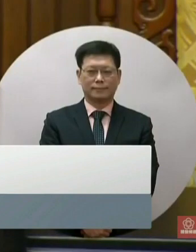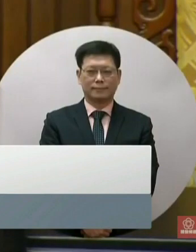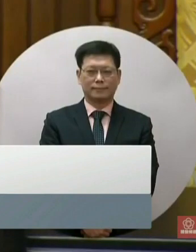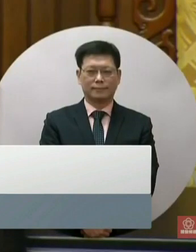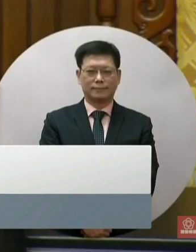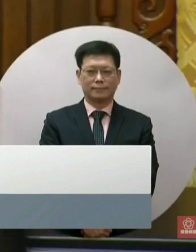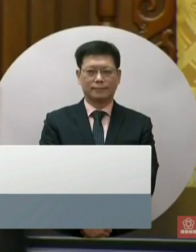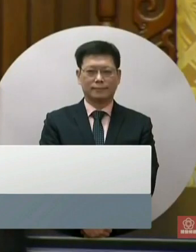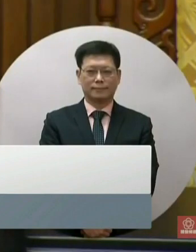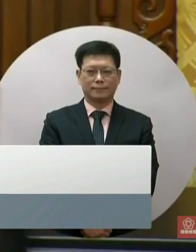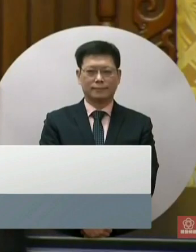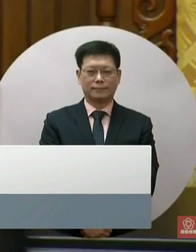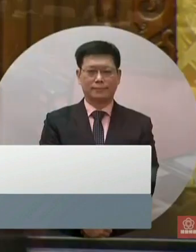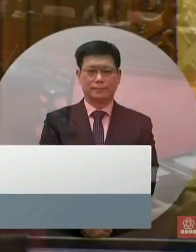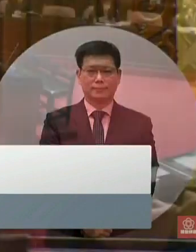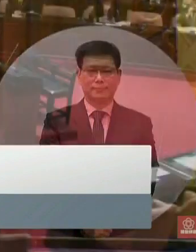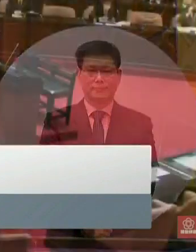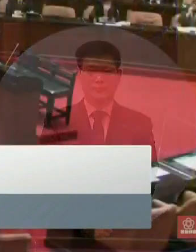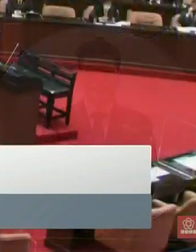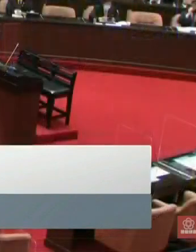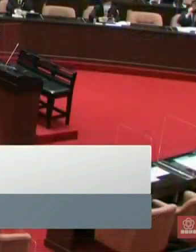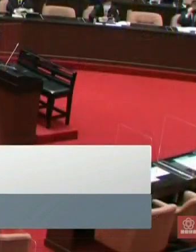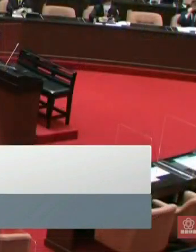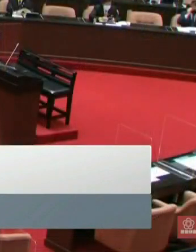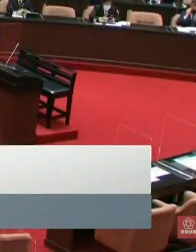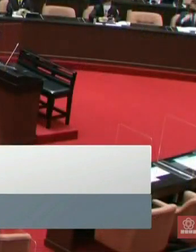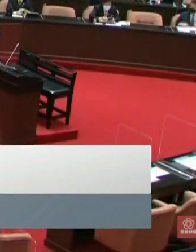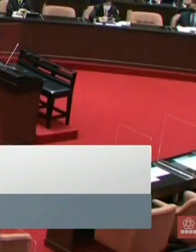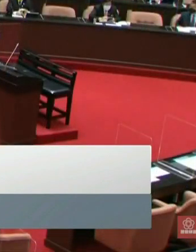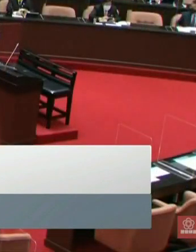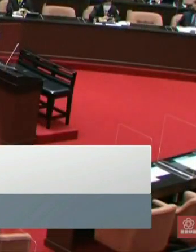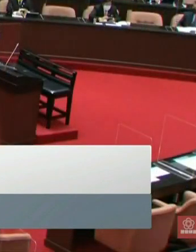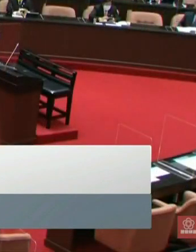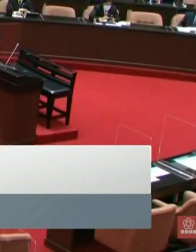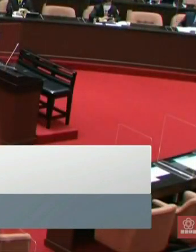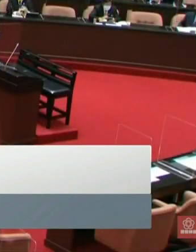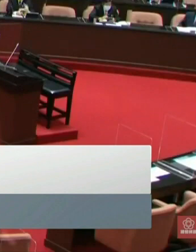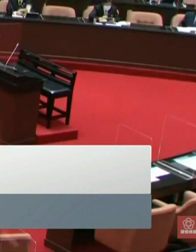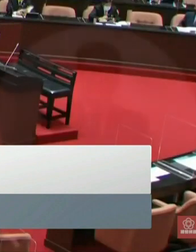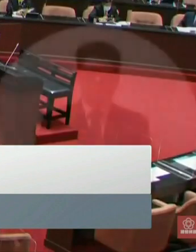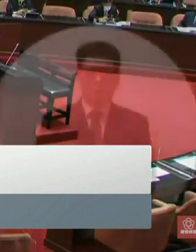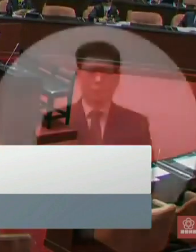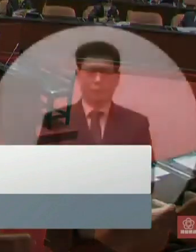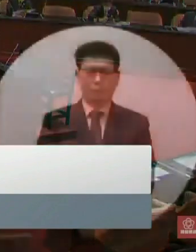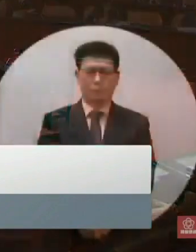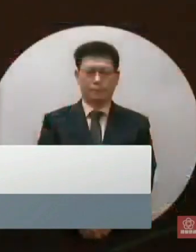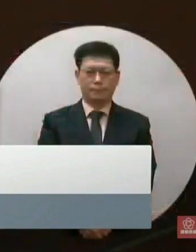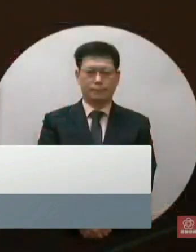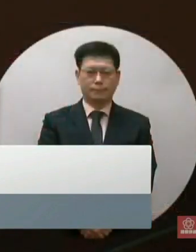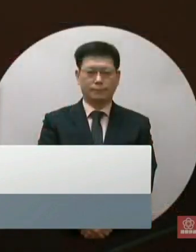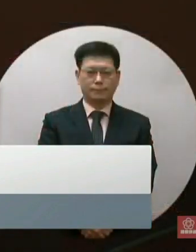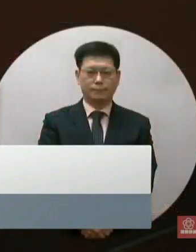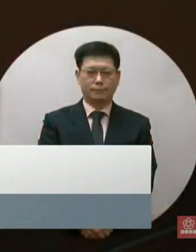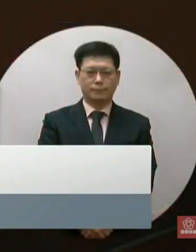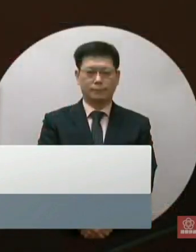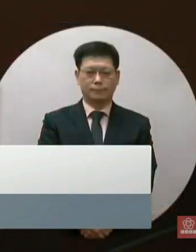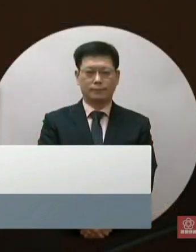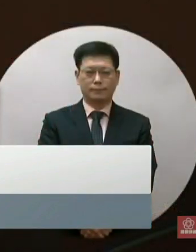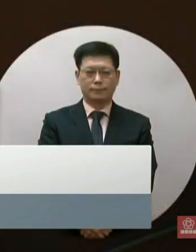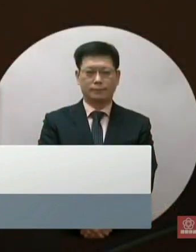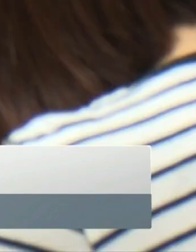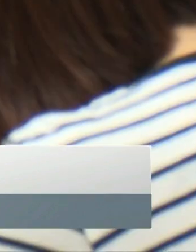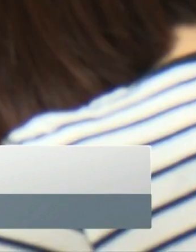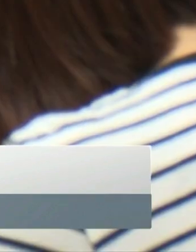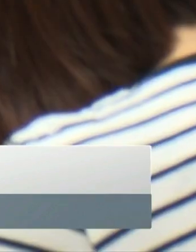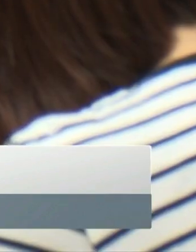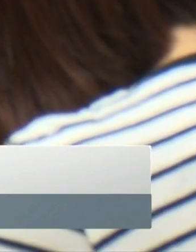政院苏院长报告。 八号一早，行政院长苏贞昌率部会首长致力法院进行纾困条例预算案备询报